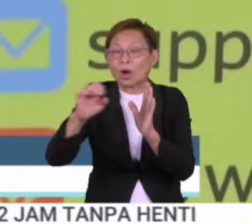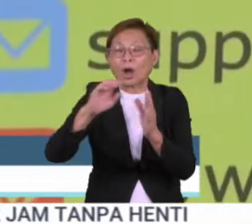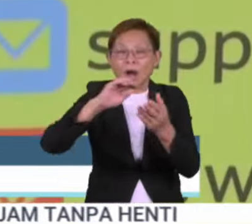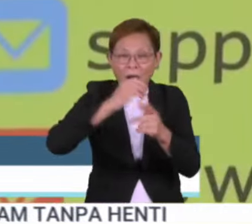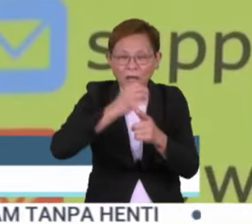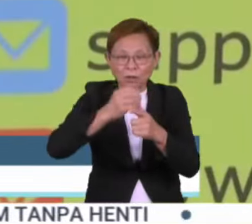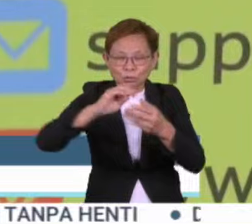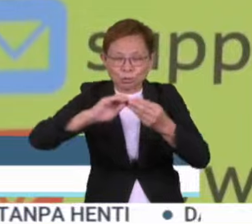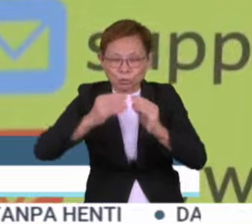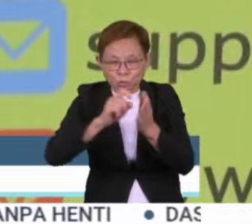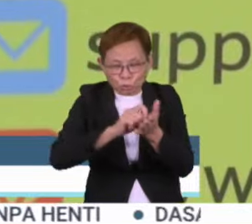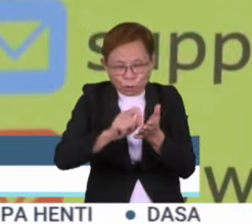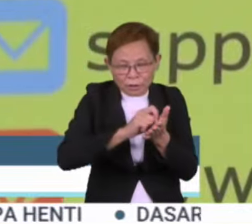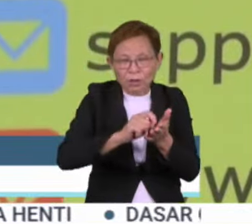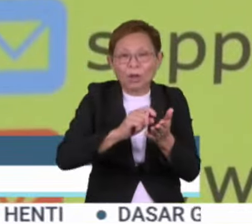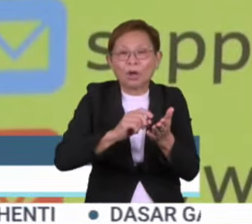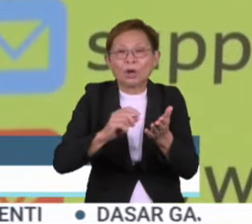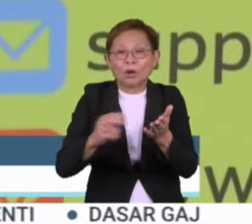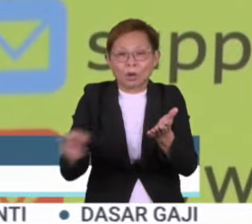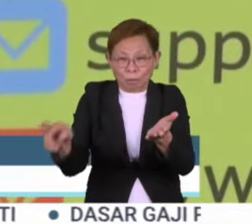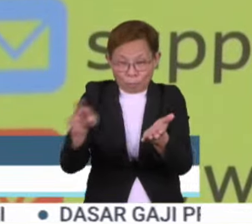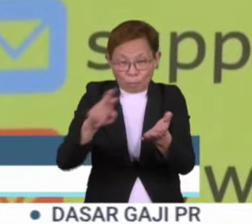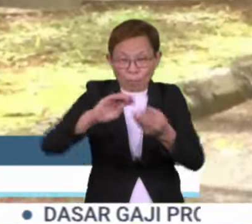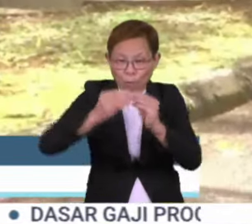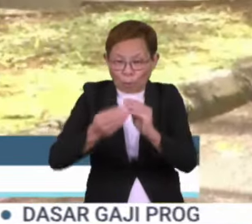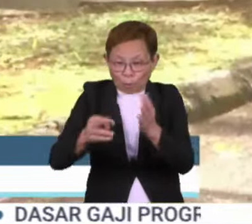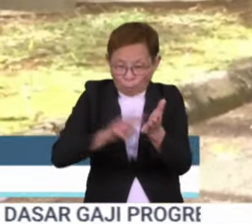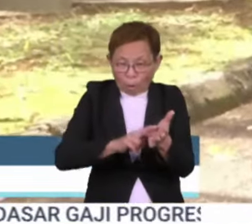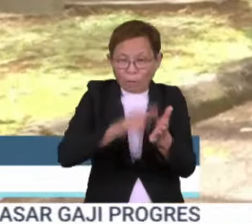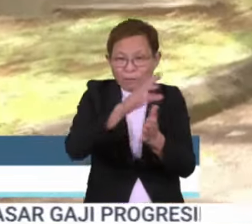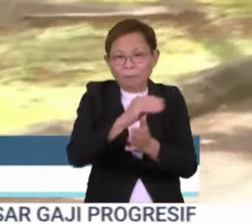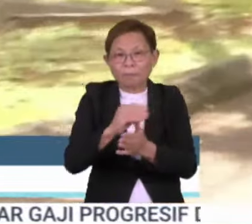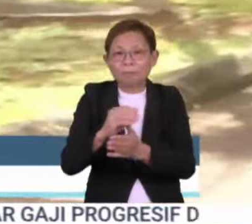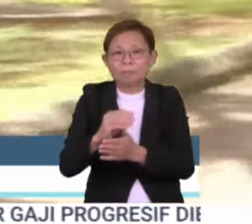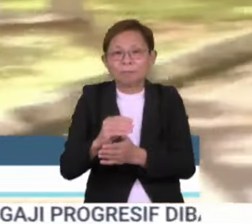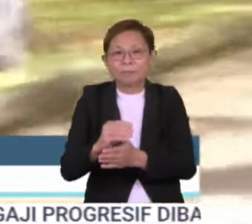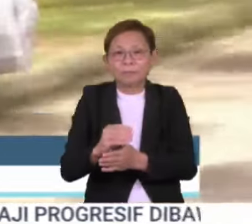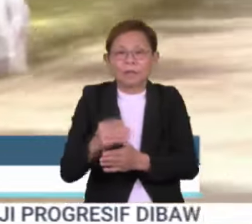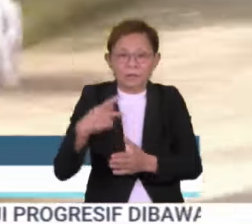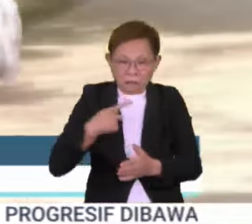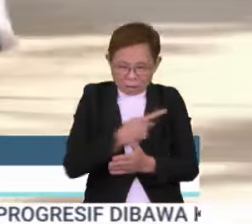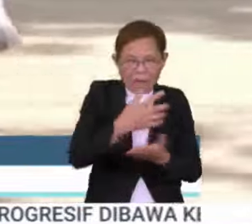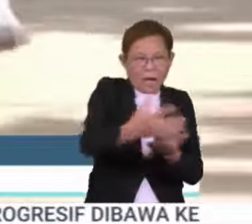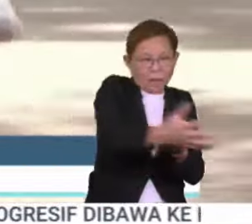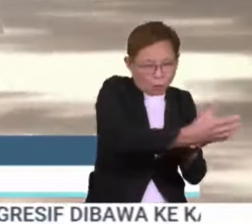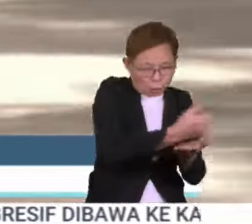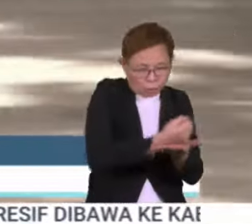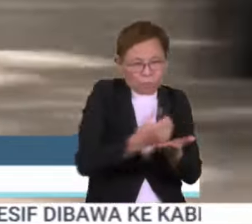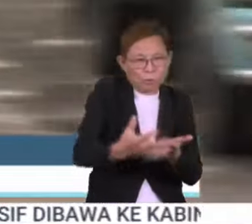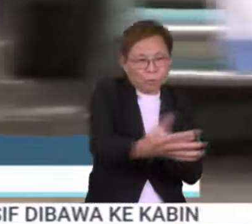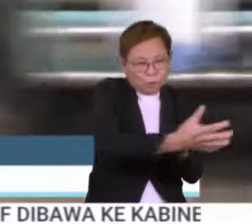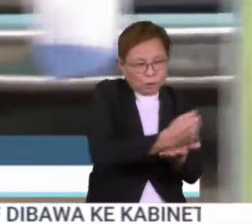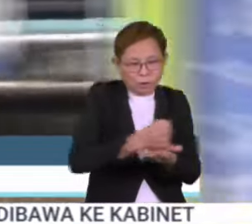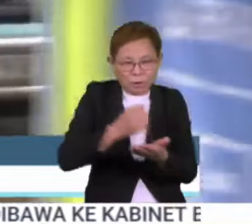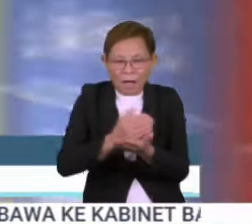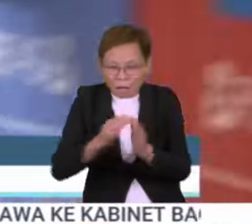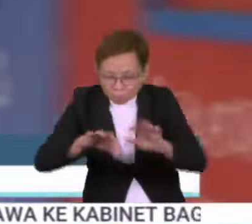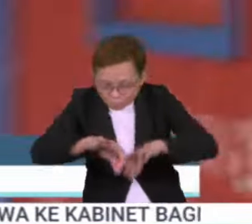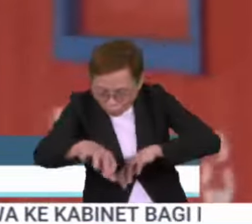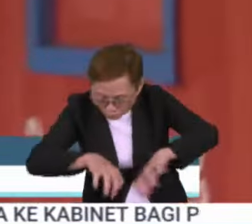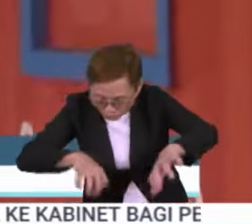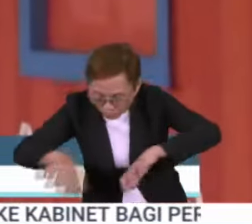nombor pendaftaran Kitar Recycle mereka dan kemudian diletakkan dalam kompartmen dan kita akan kutip dan kita akan sorting dan kita